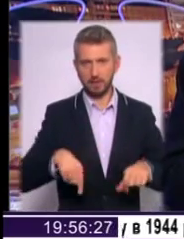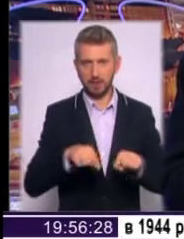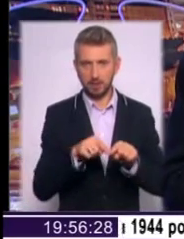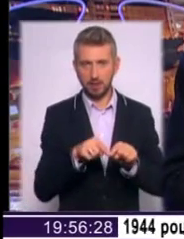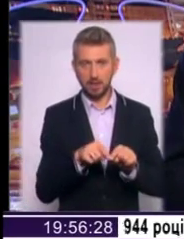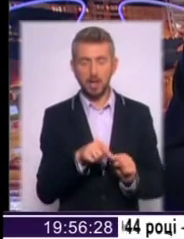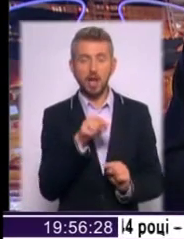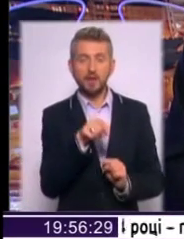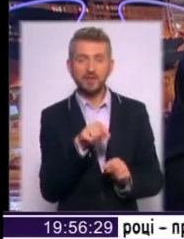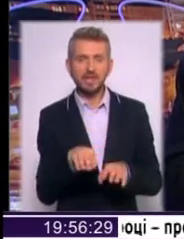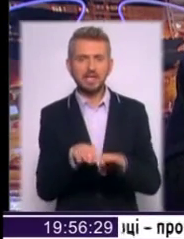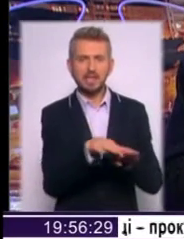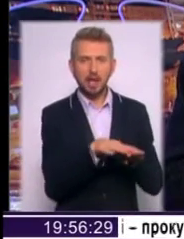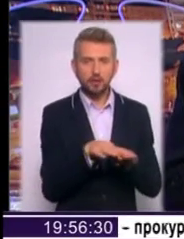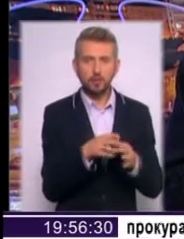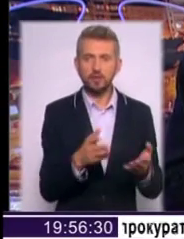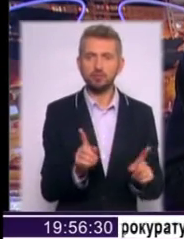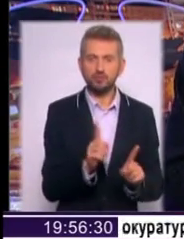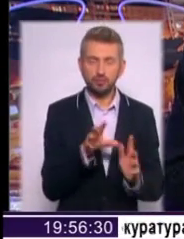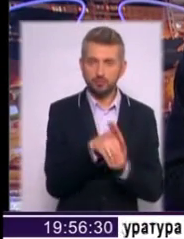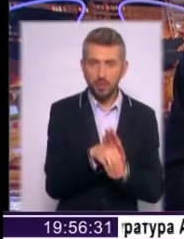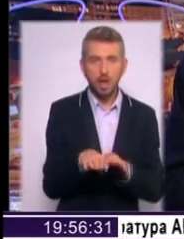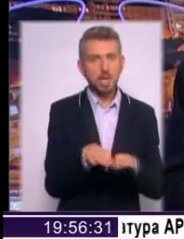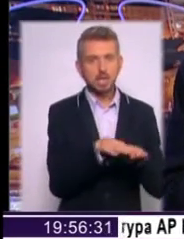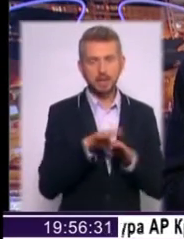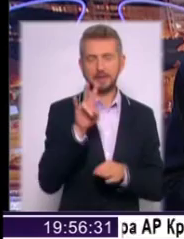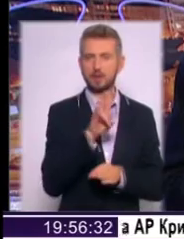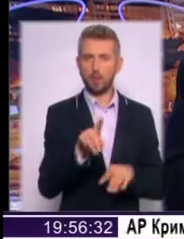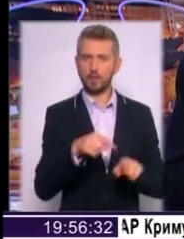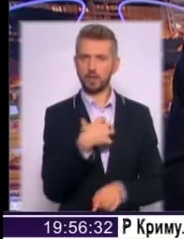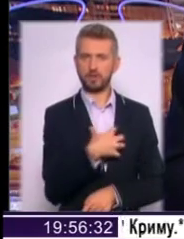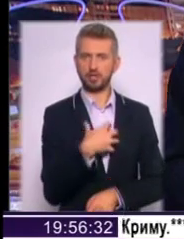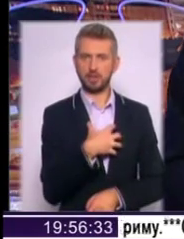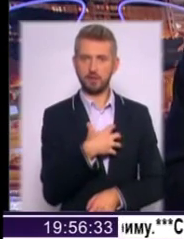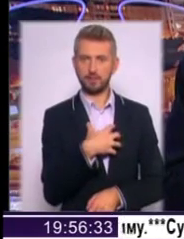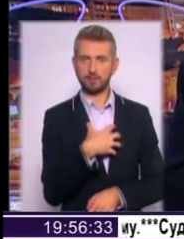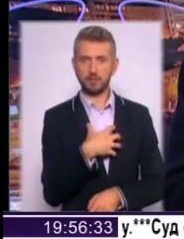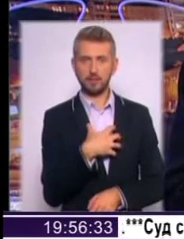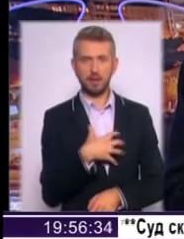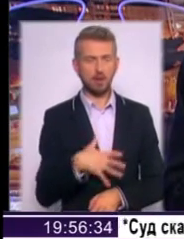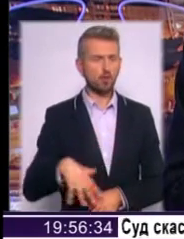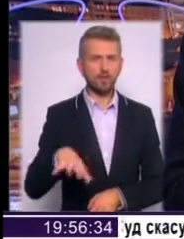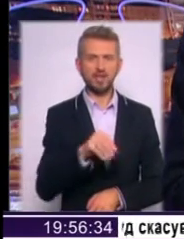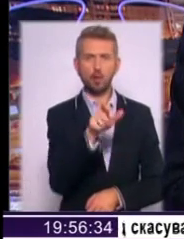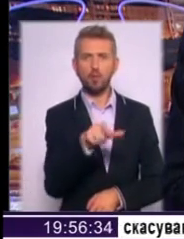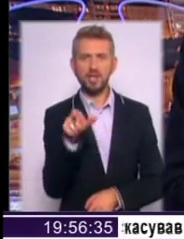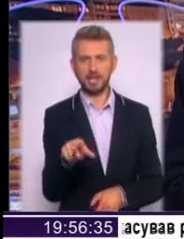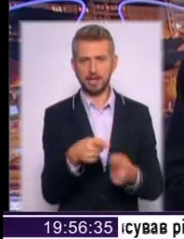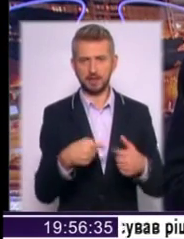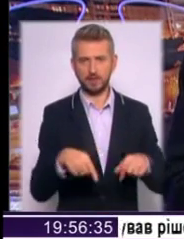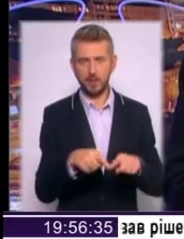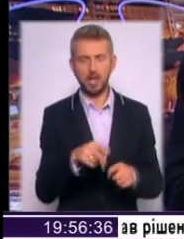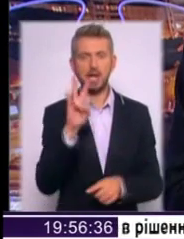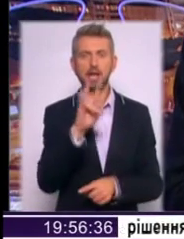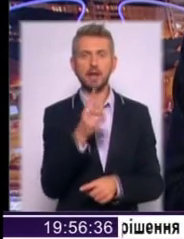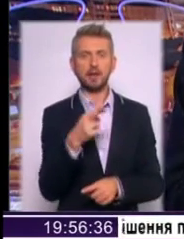цій єдності, звичайно, єдність церковна має велике значення. Угу. Це всій гуманітарній сфері. Релігія